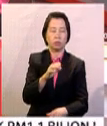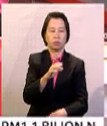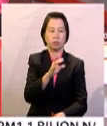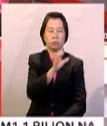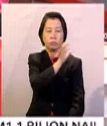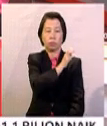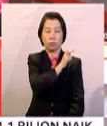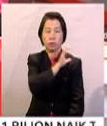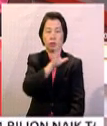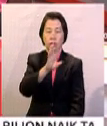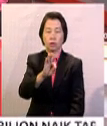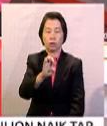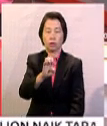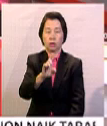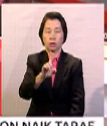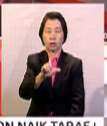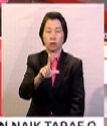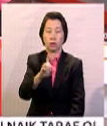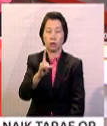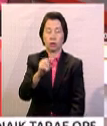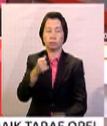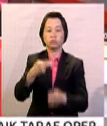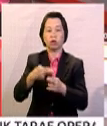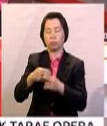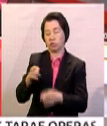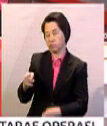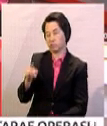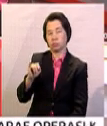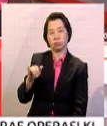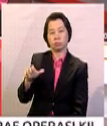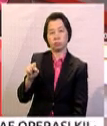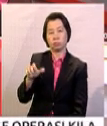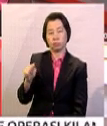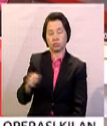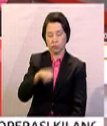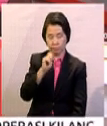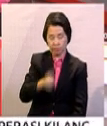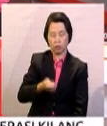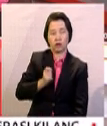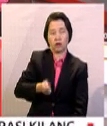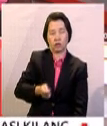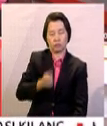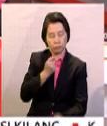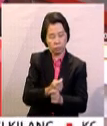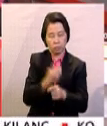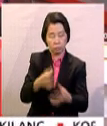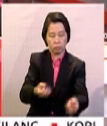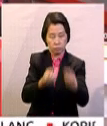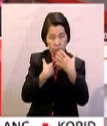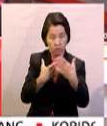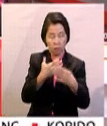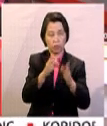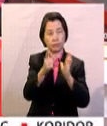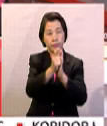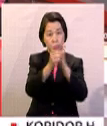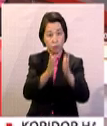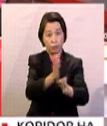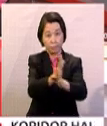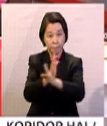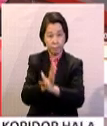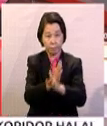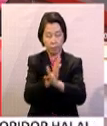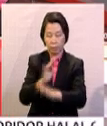Muhammad Isa Abdul Samad. Ya, Hakim Azura Alwi menetapkan tarikh itu setelah dimaklumkan oleh peguam bela Tan Sri Muhammad